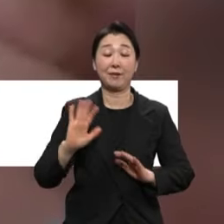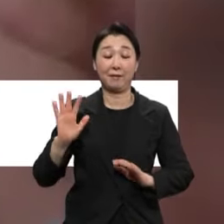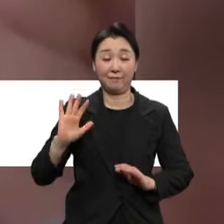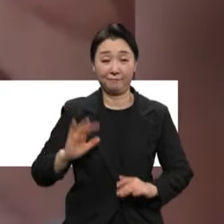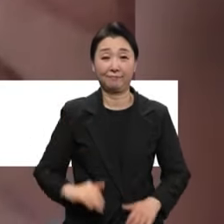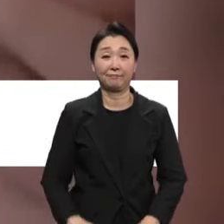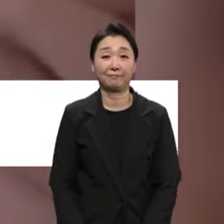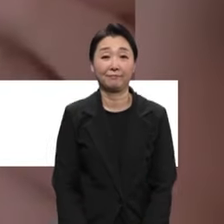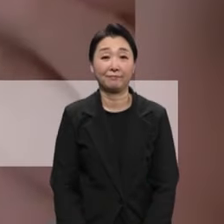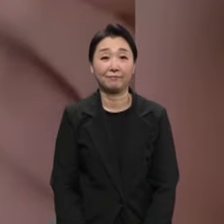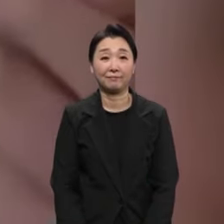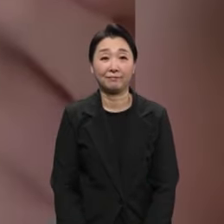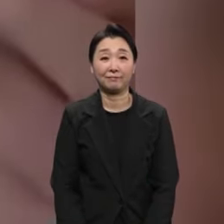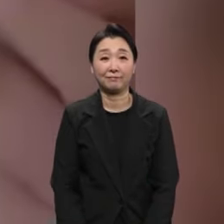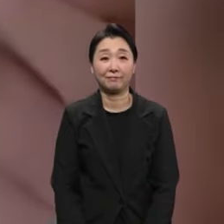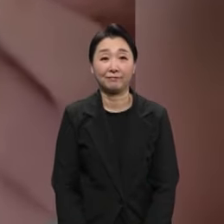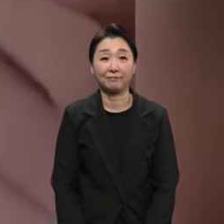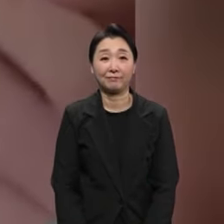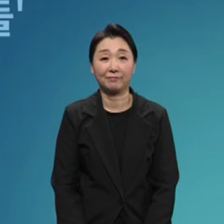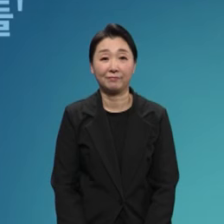deliver the goods.